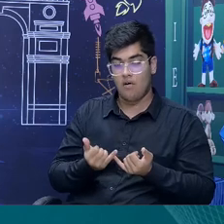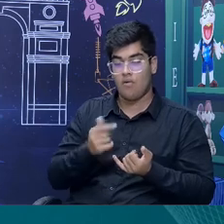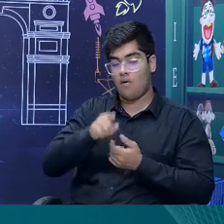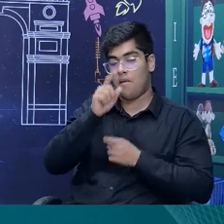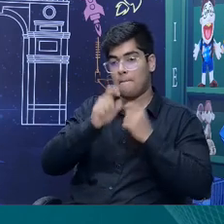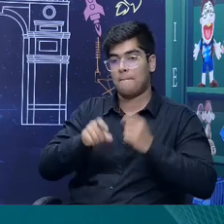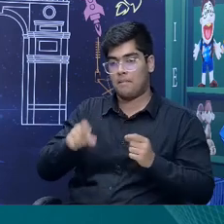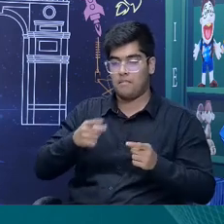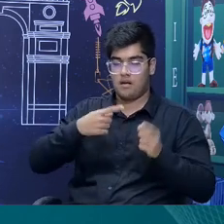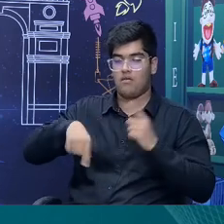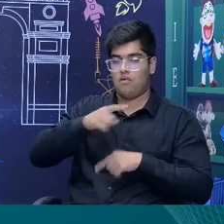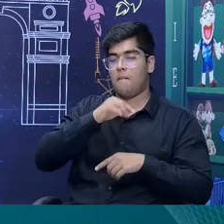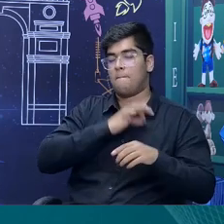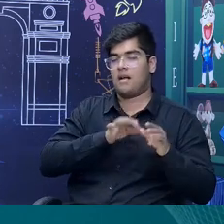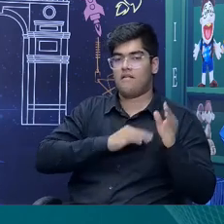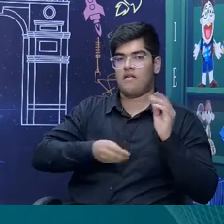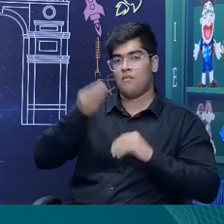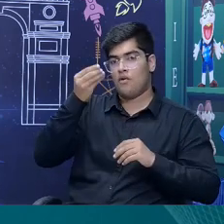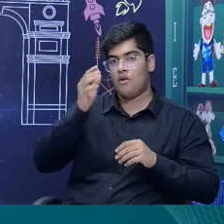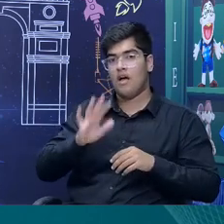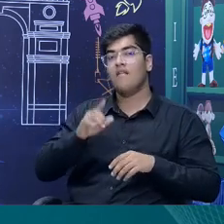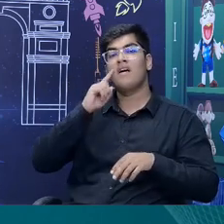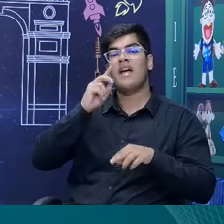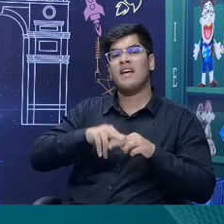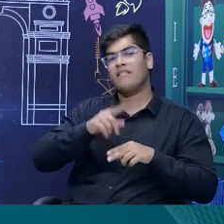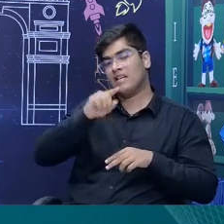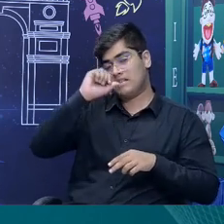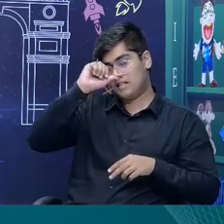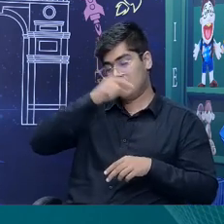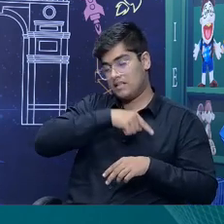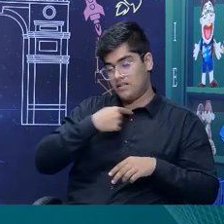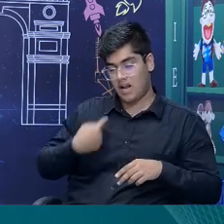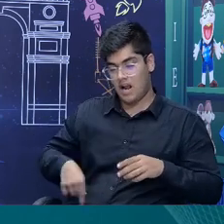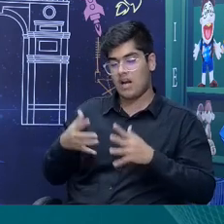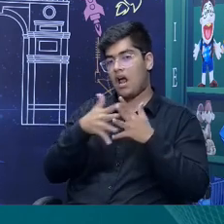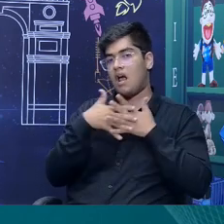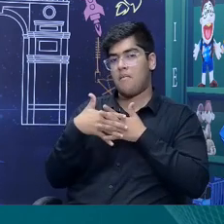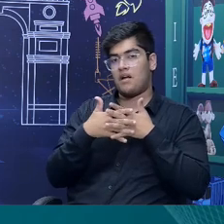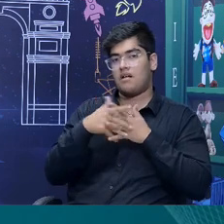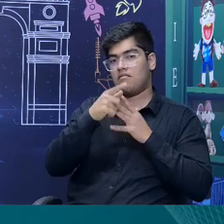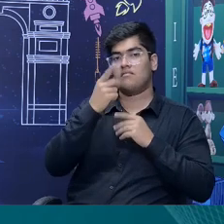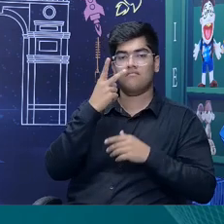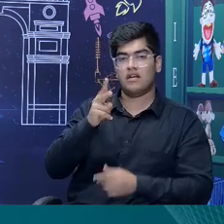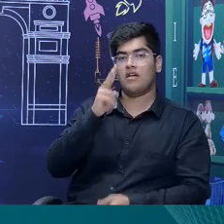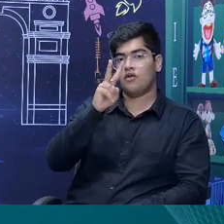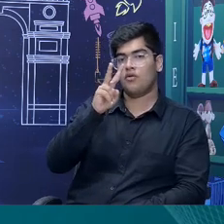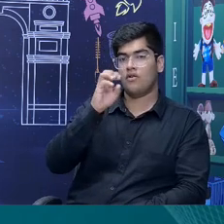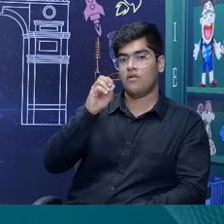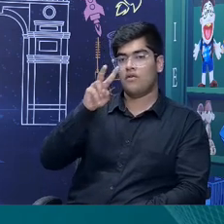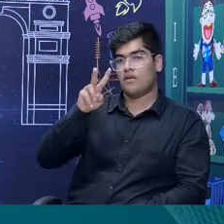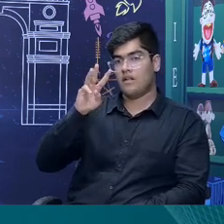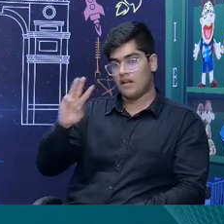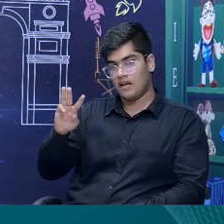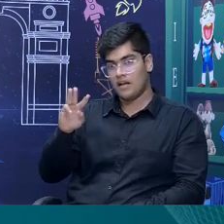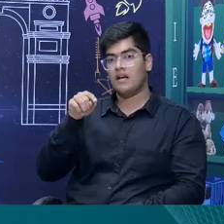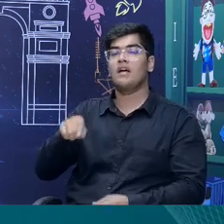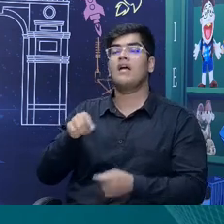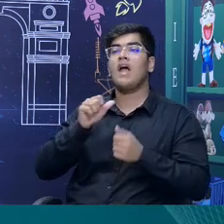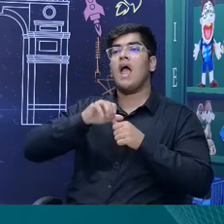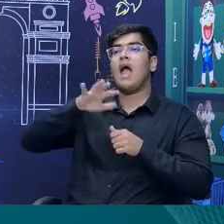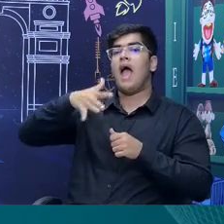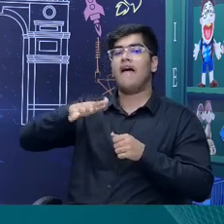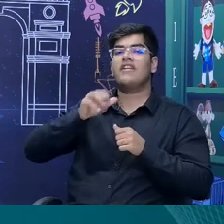ऑफ इंडिया मतलब अगर चीन और उस में अभी 20-23 में एक एवरेज सिटिजन 37 इयर्स का है